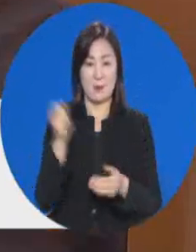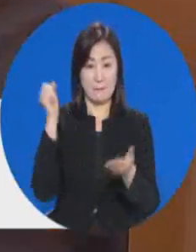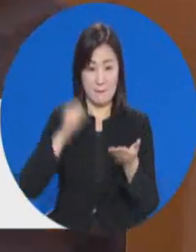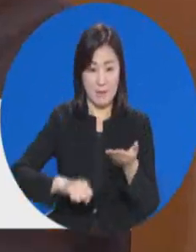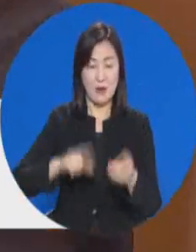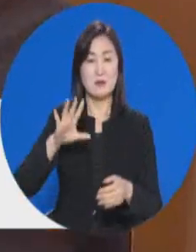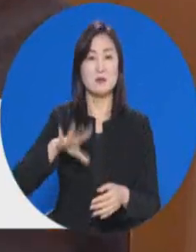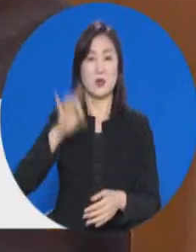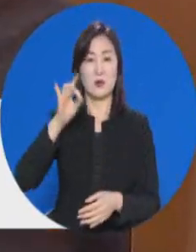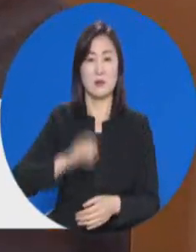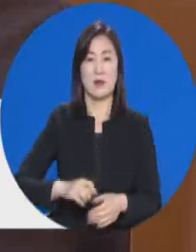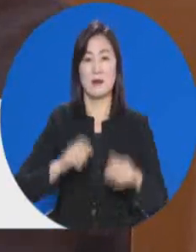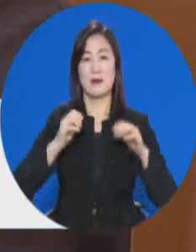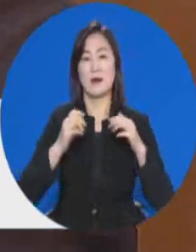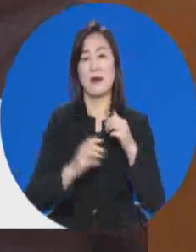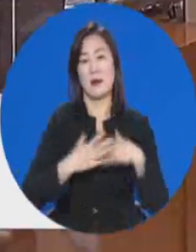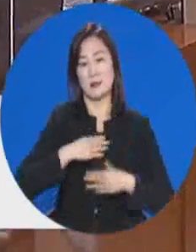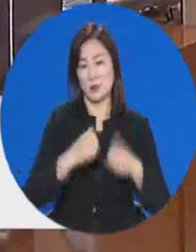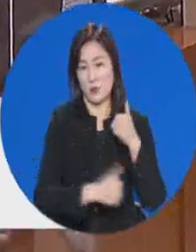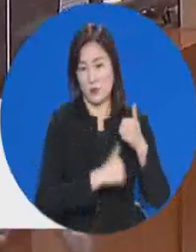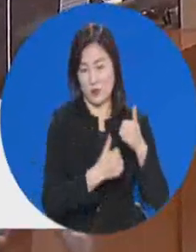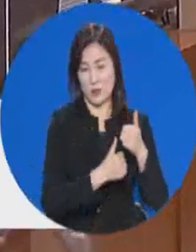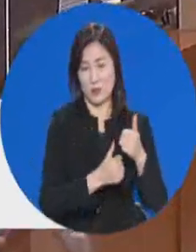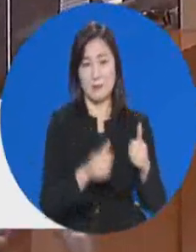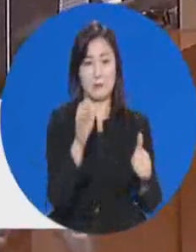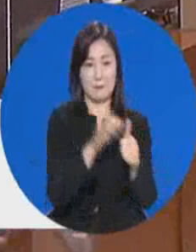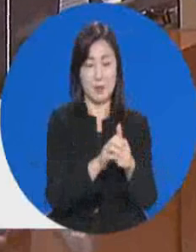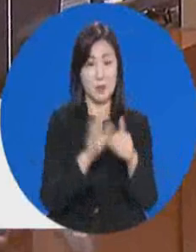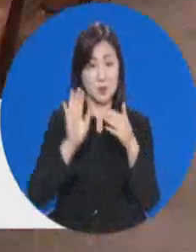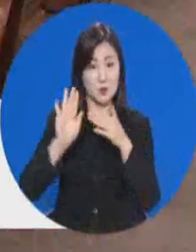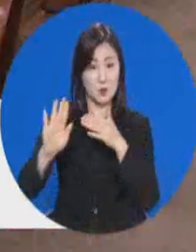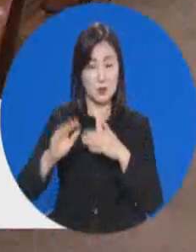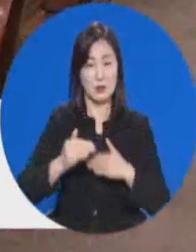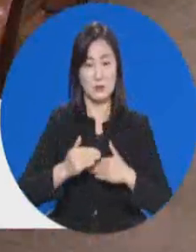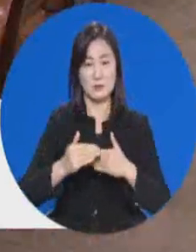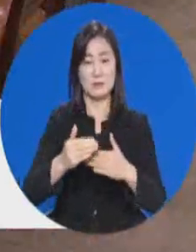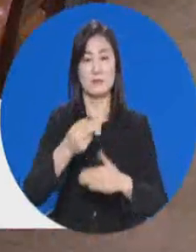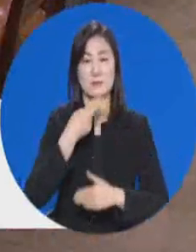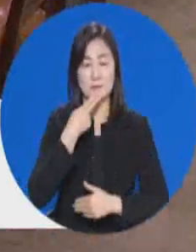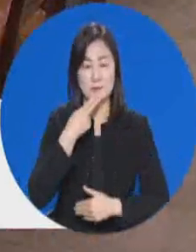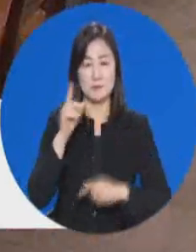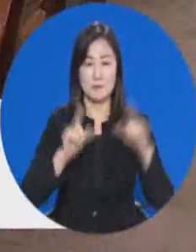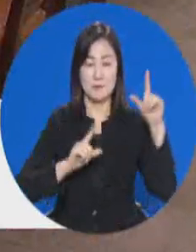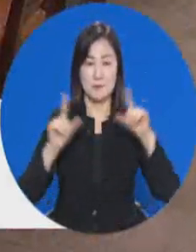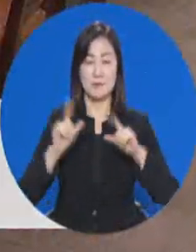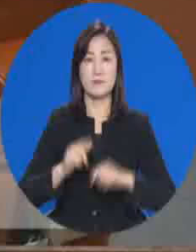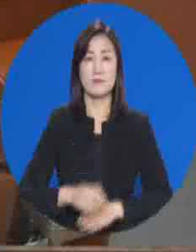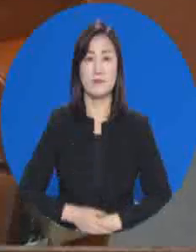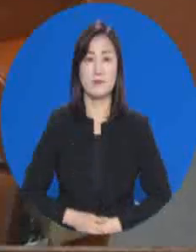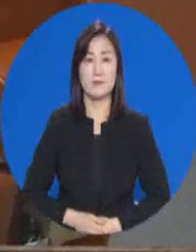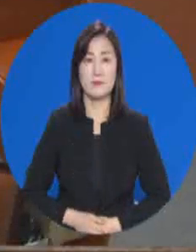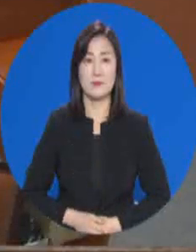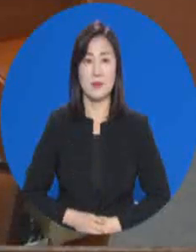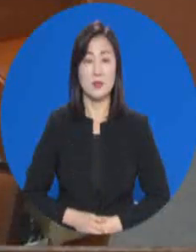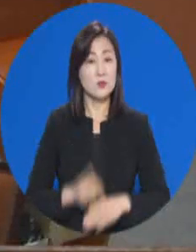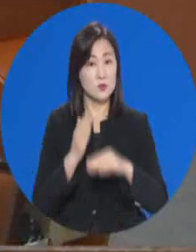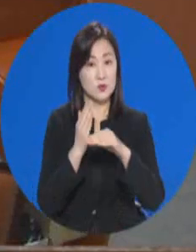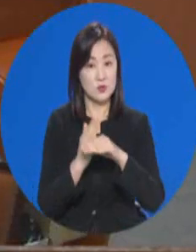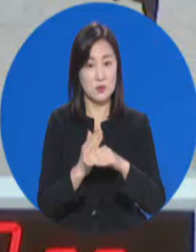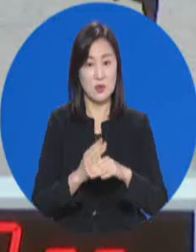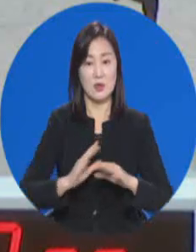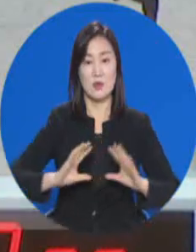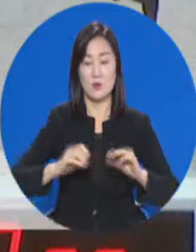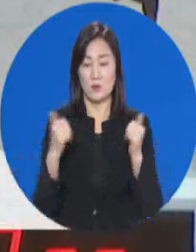관문인 행정안전위원회 법안심사소위원회에 회부된 이후 별다른 진척이 없었습니다. 이런 가운데